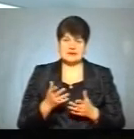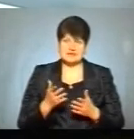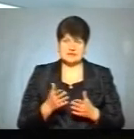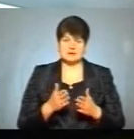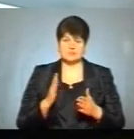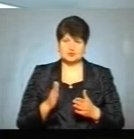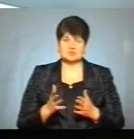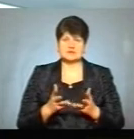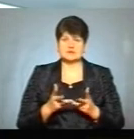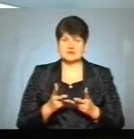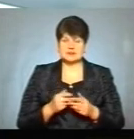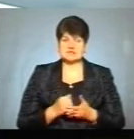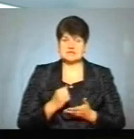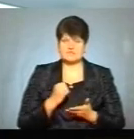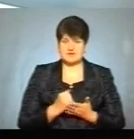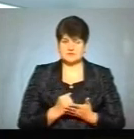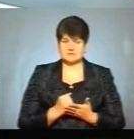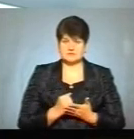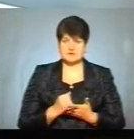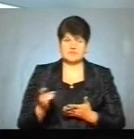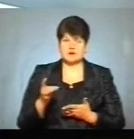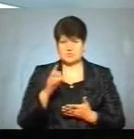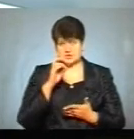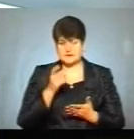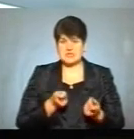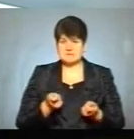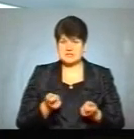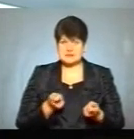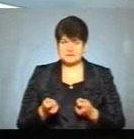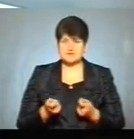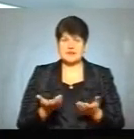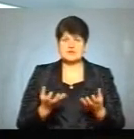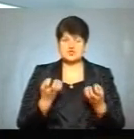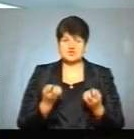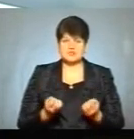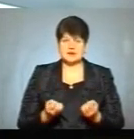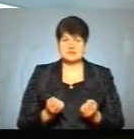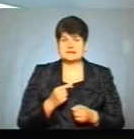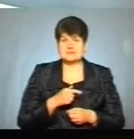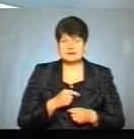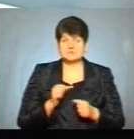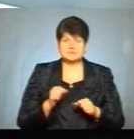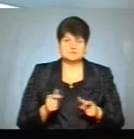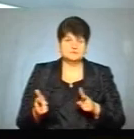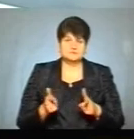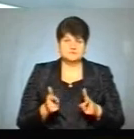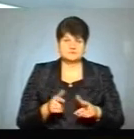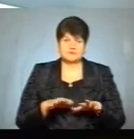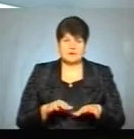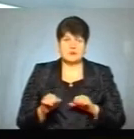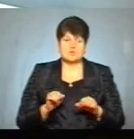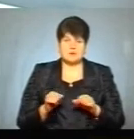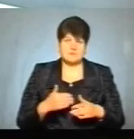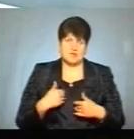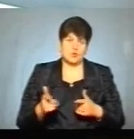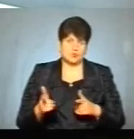граничні чисельності затверджені по районних державних адміністраціях, але ще там, ну, можливо, готуються місцеві розпорядження. Ми